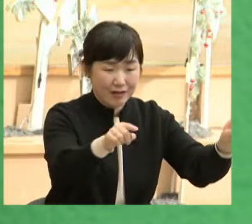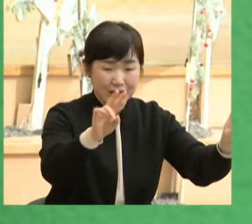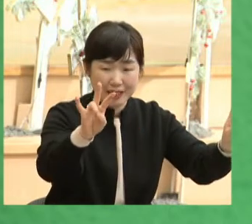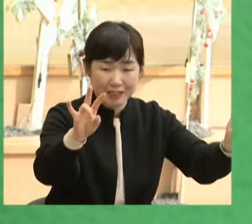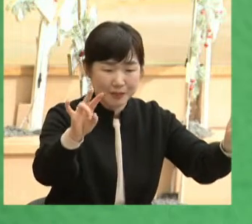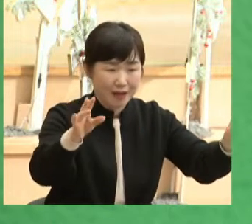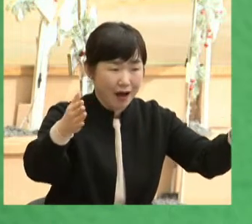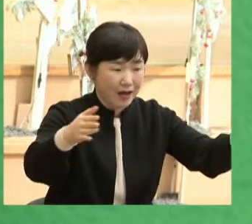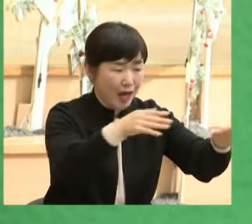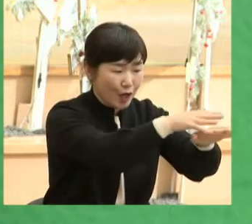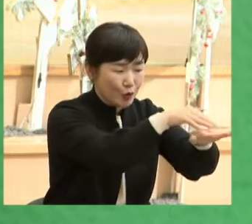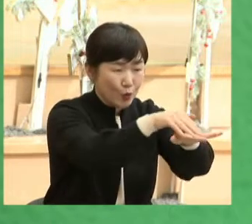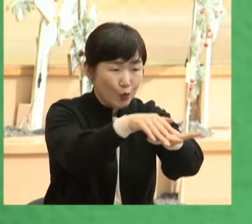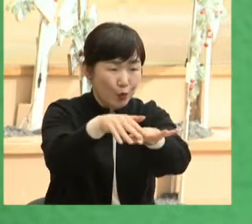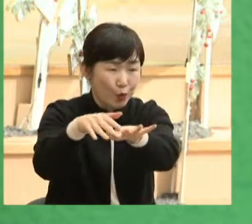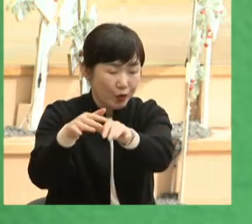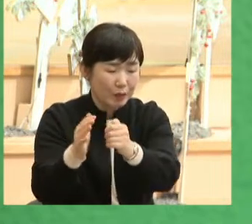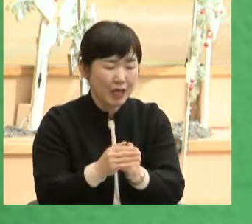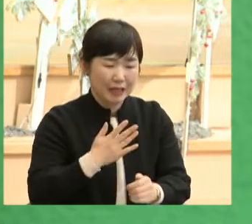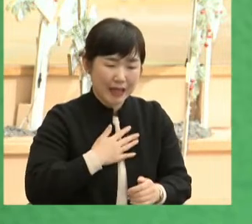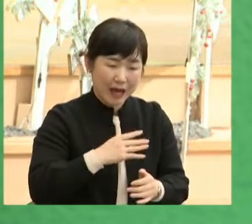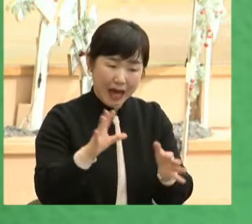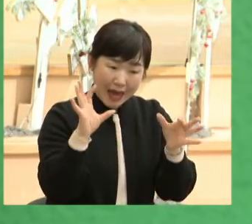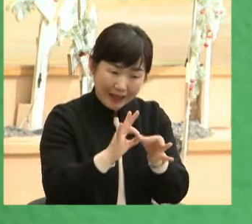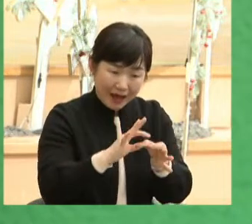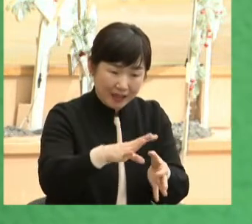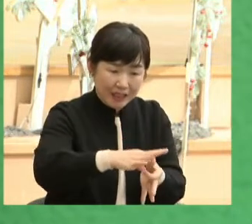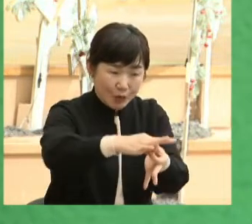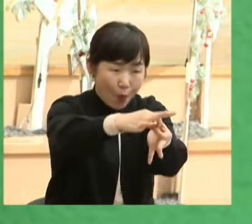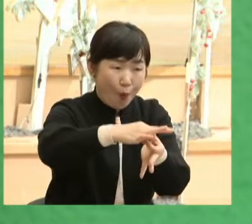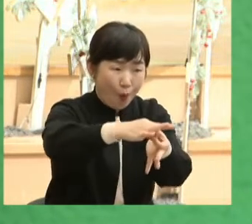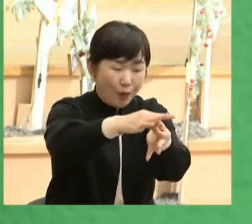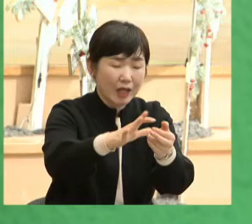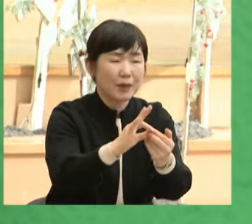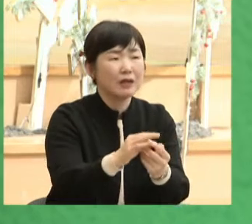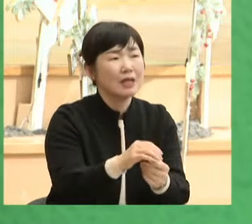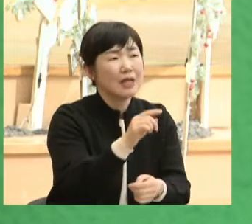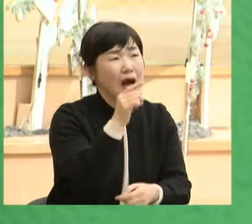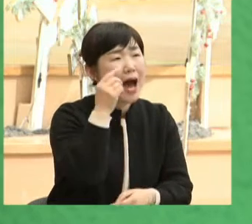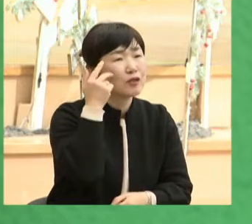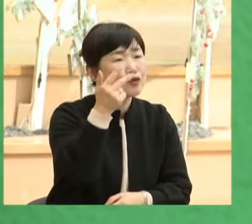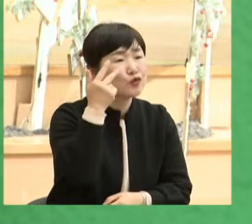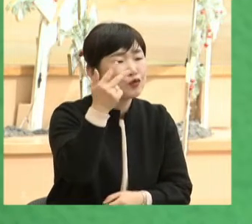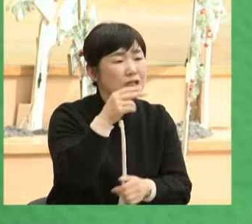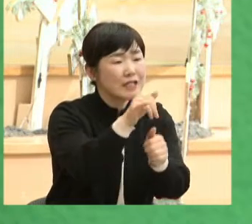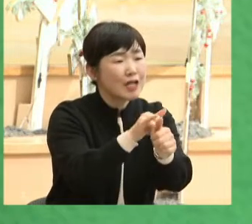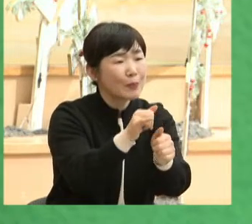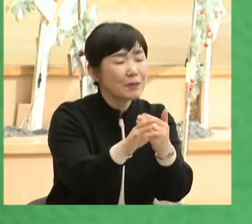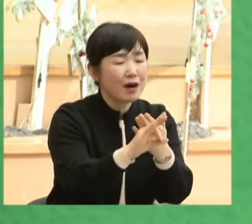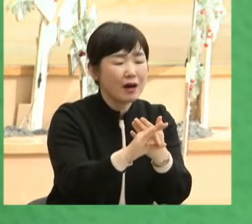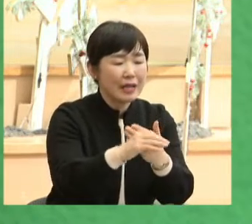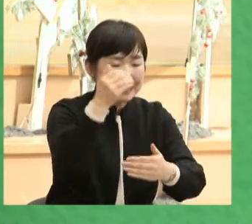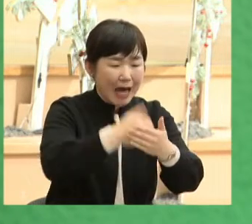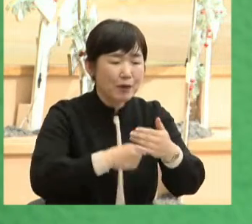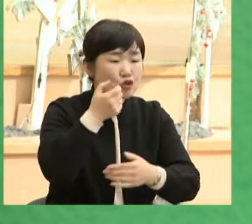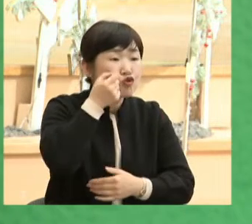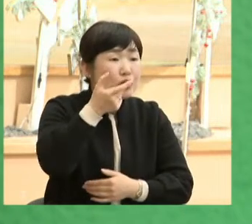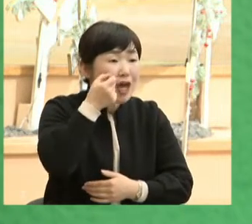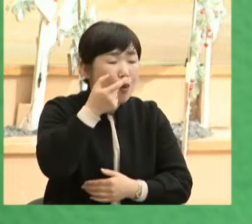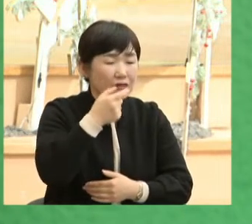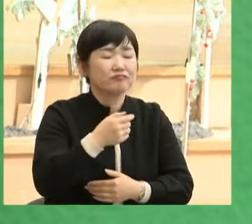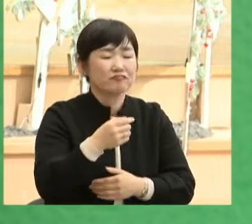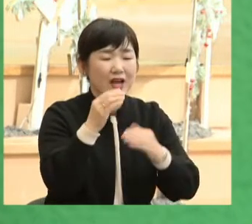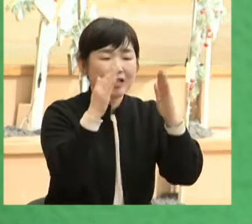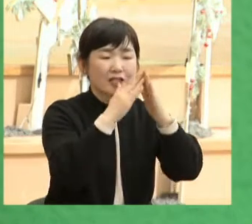당번의 맞춰서 한 조가 한 주간 이렇게 생기면 어떻게 되냐 대략 한 주간을 삼기면 남은 6개월은 집에